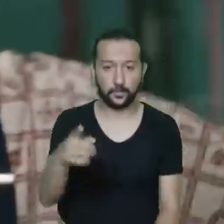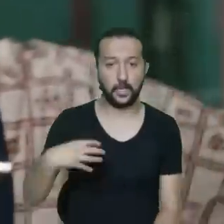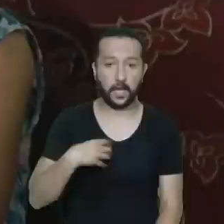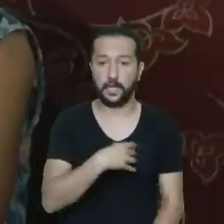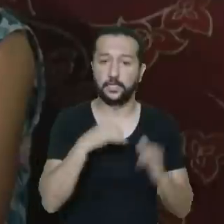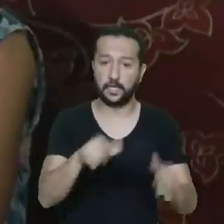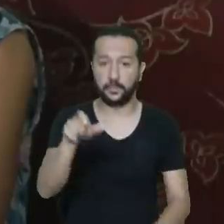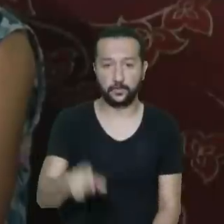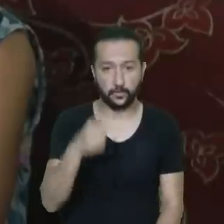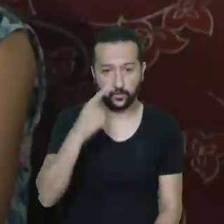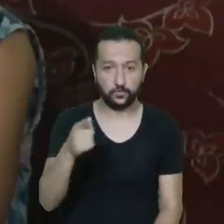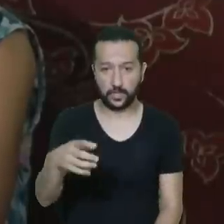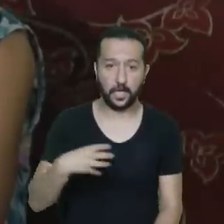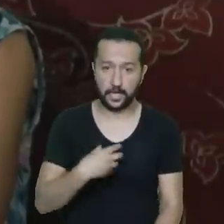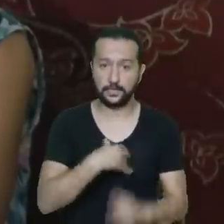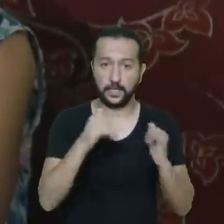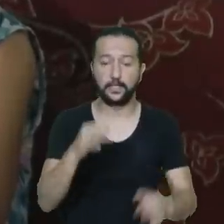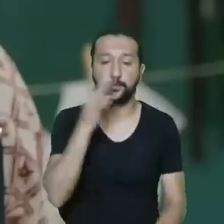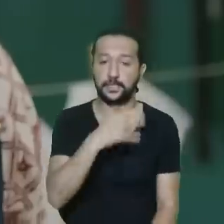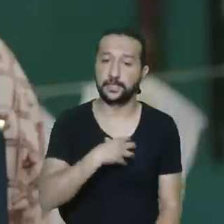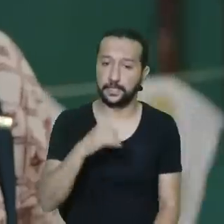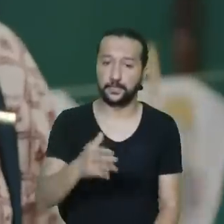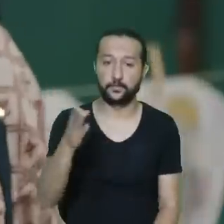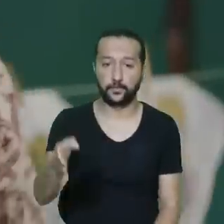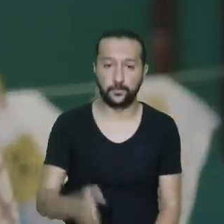Anası gılıklı. Gördün mü? Anası kendine benzetti bunu.